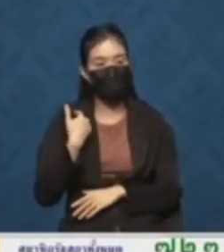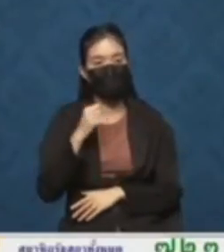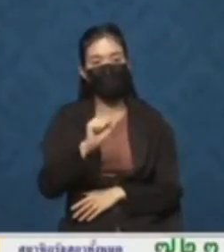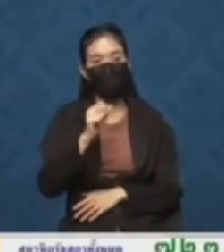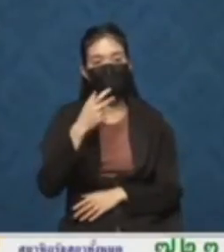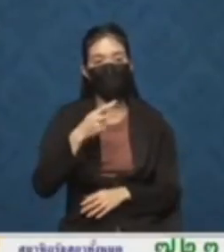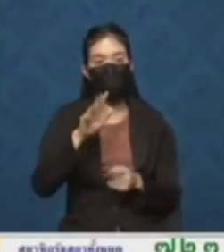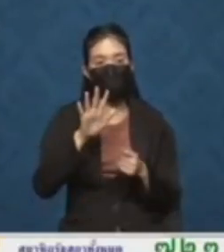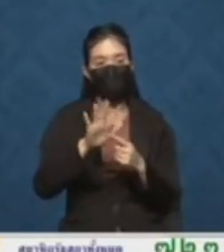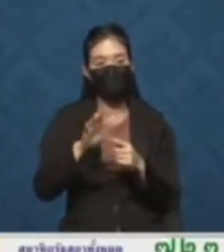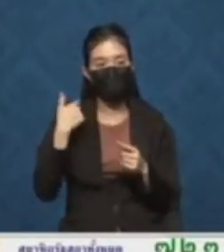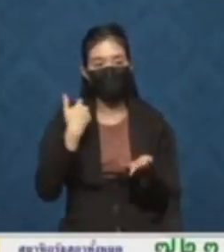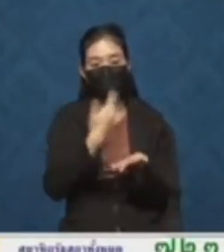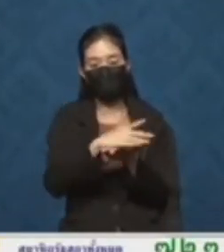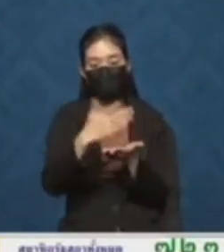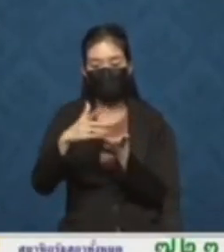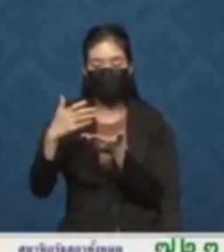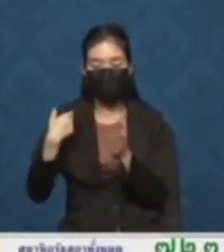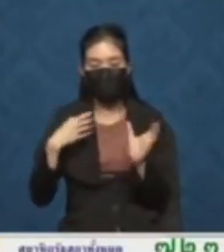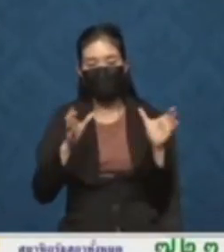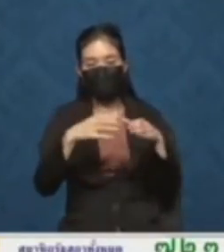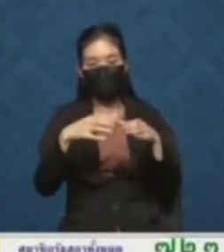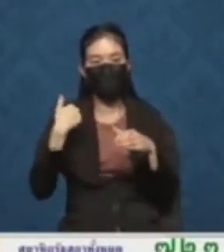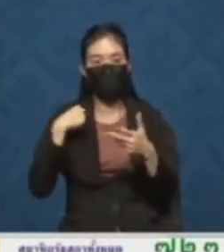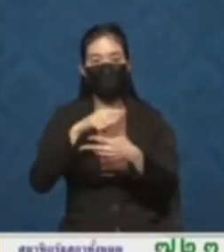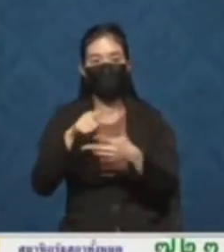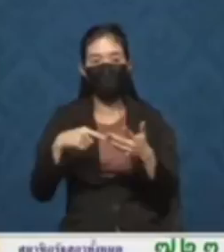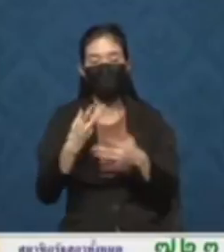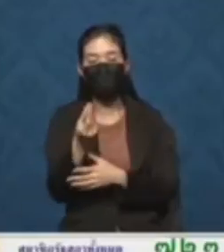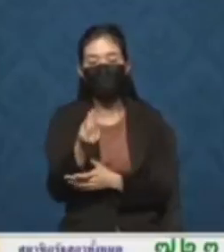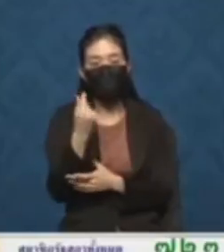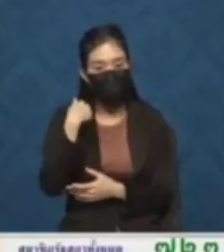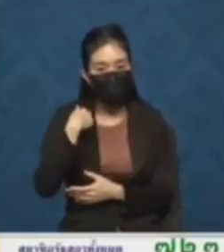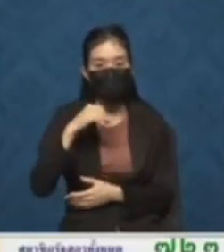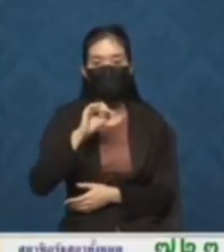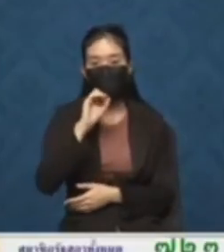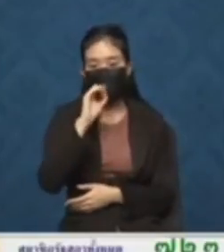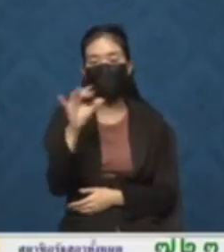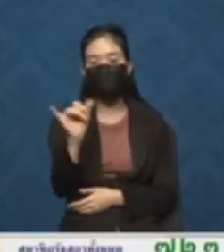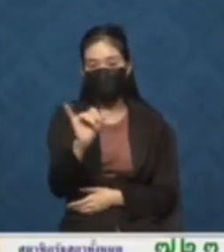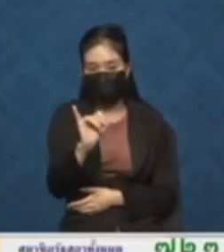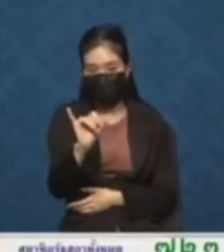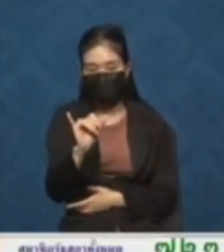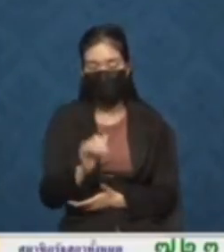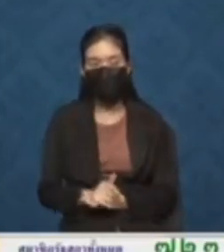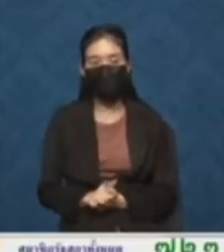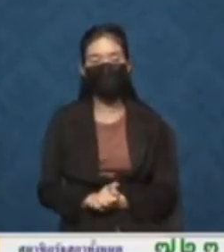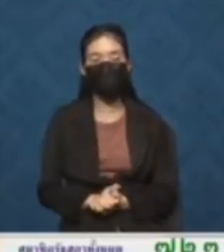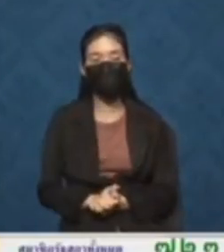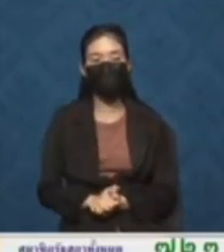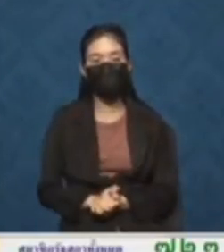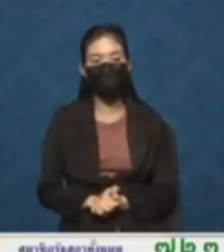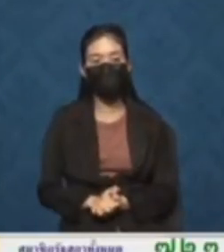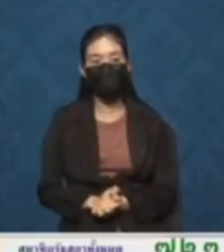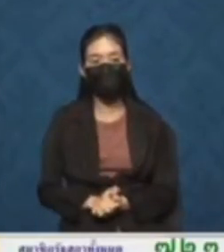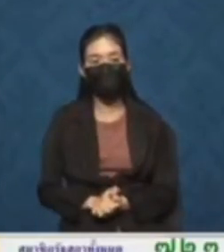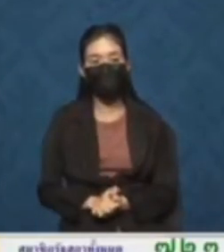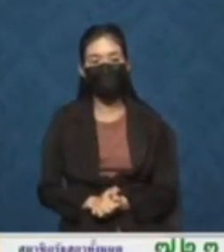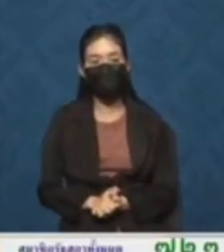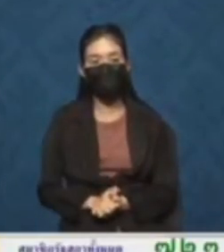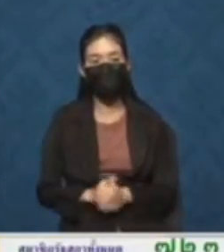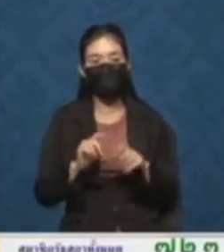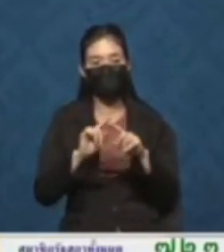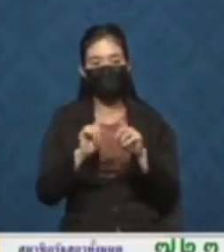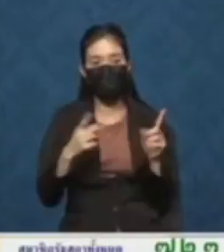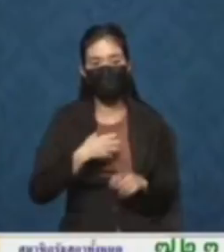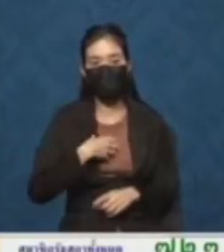เป็นต้นที่ผมพูดมาไม่ได้มีนัยยะอะไรเลยเพียงแต่ว่ากำลังจ